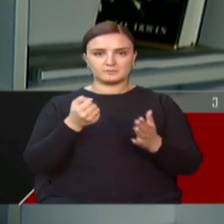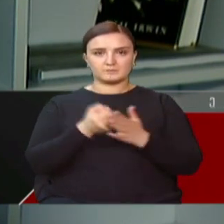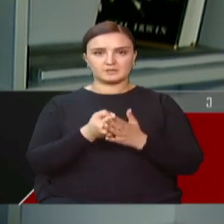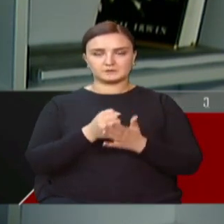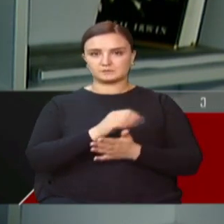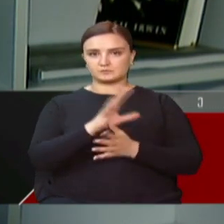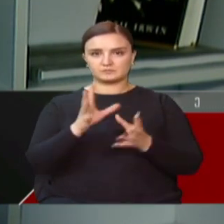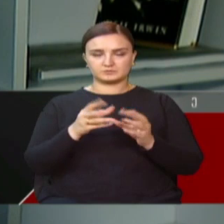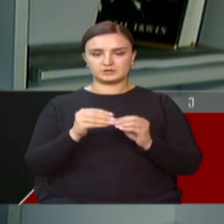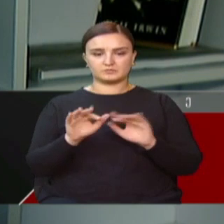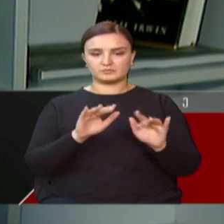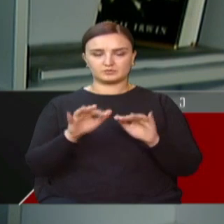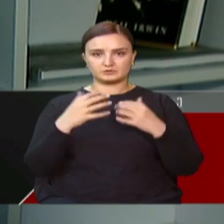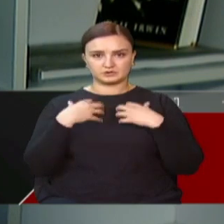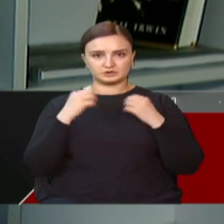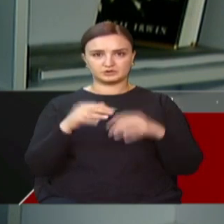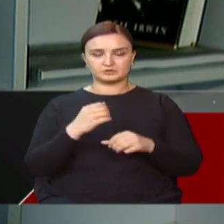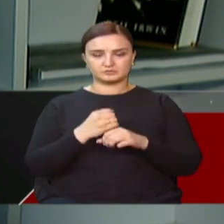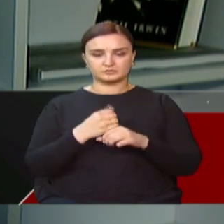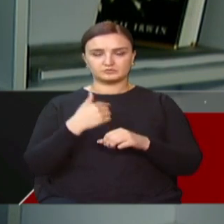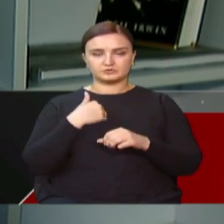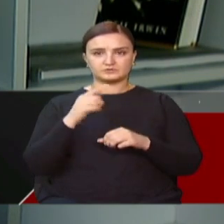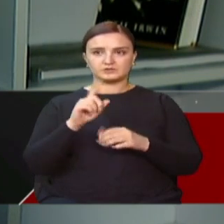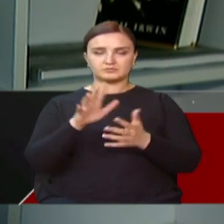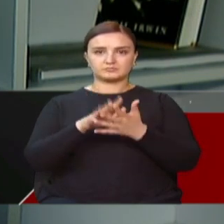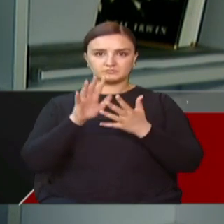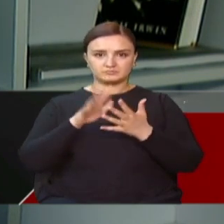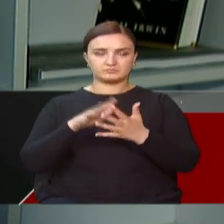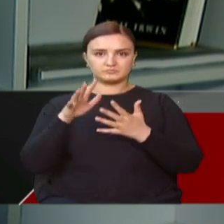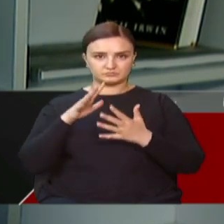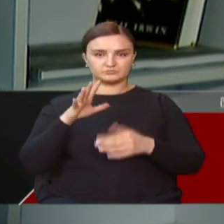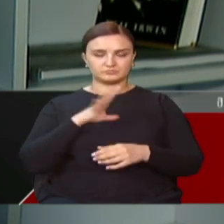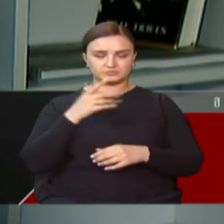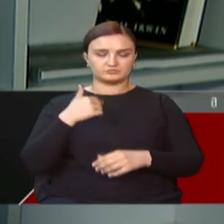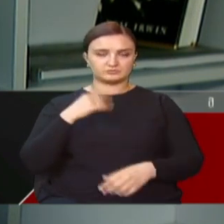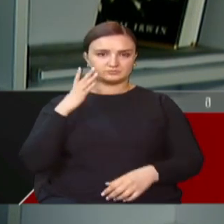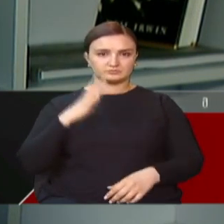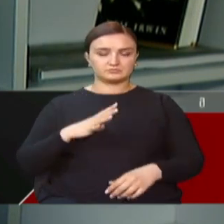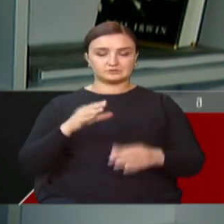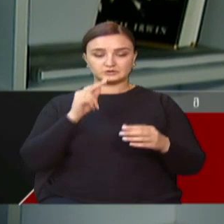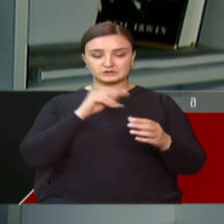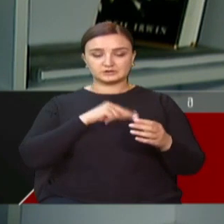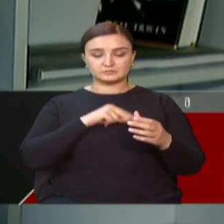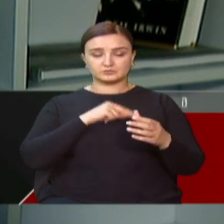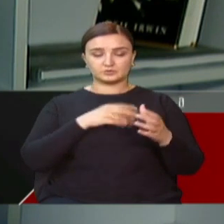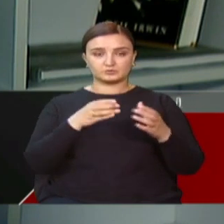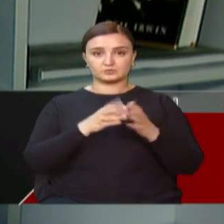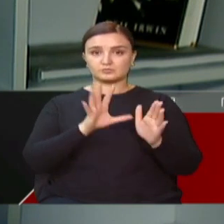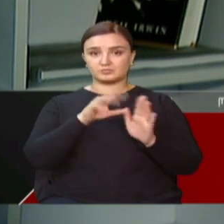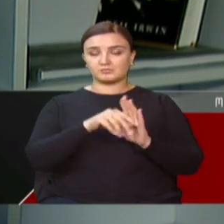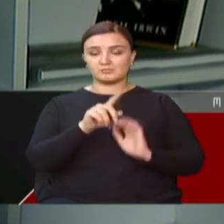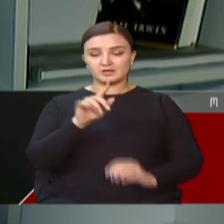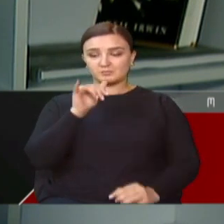ამ პროცესში. ჩვენ ავიტანეთ ის ტალახის სროლაც, როდესაც შევედით სამუშაო ჯგუფებში, მაგრამ ასევე ვერ დავინახეთ